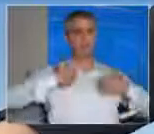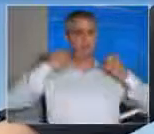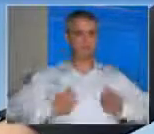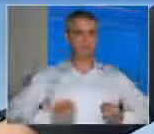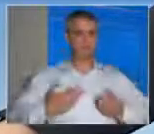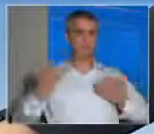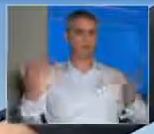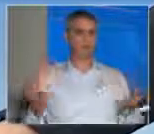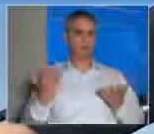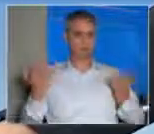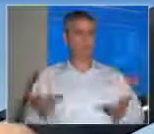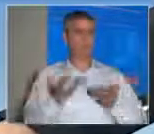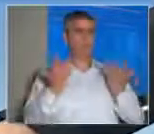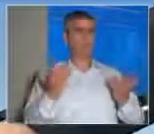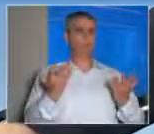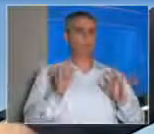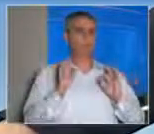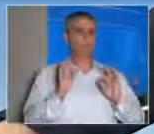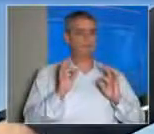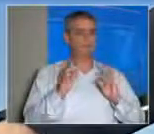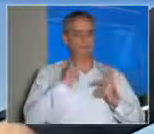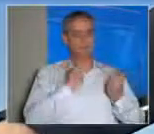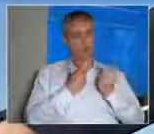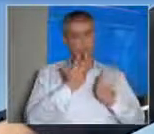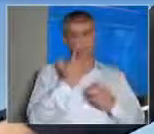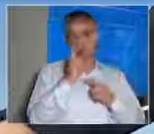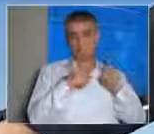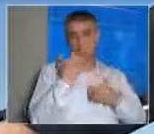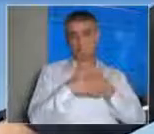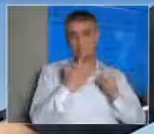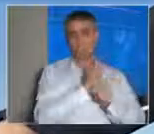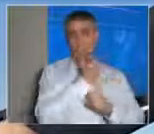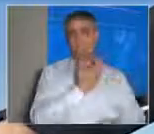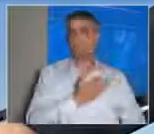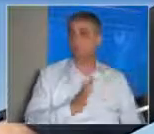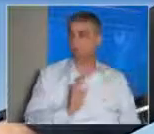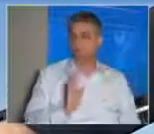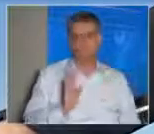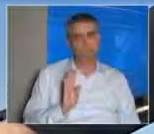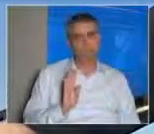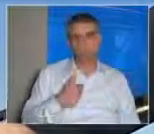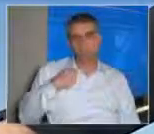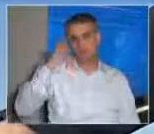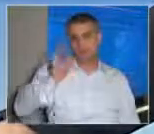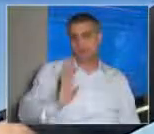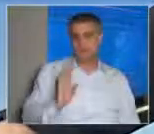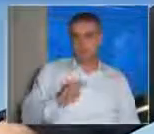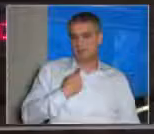ביטחון, אתה יודע, ככה, במתק שפתיים, בסוף זה עובד על אנשים. אני לא יודע להגיד לך,